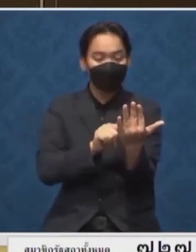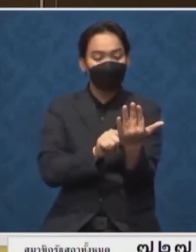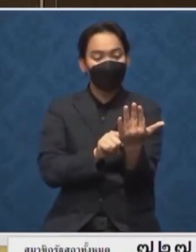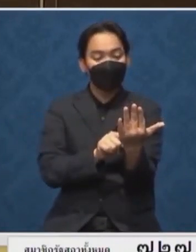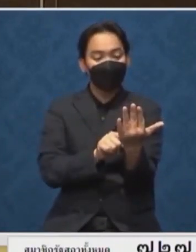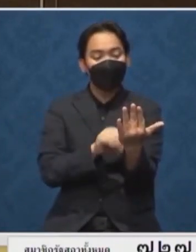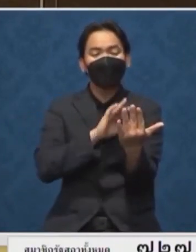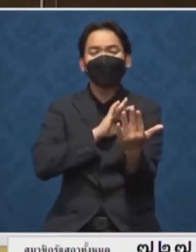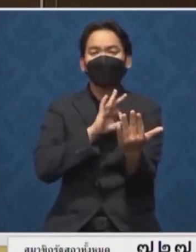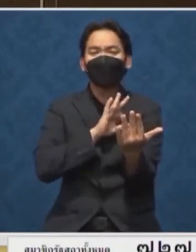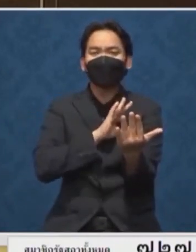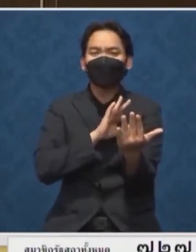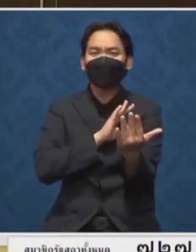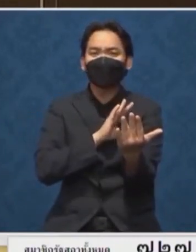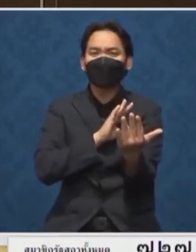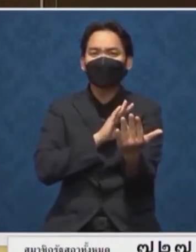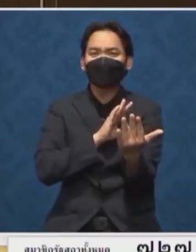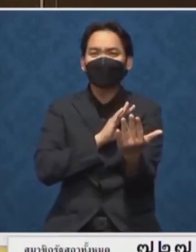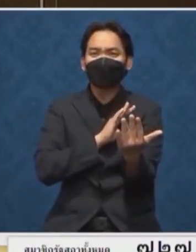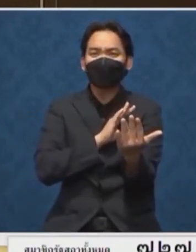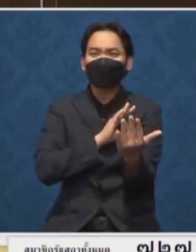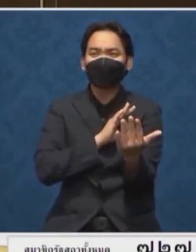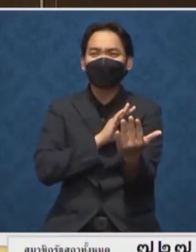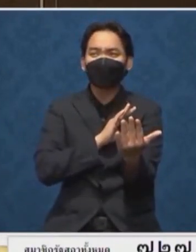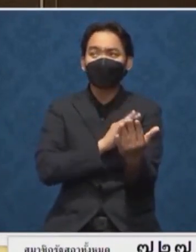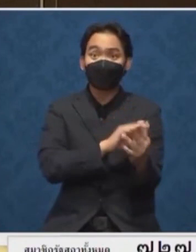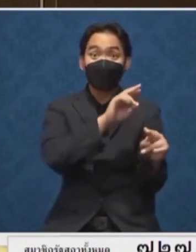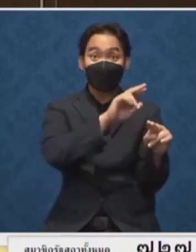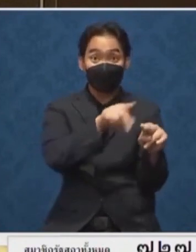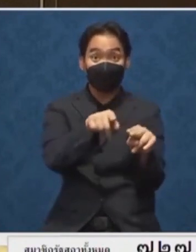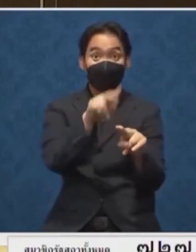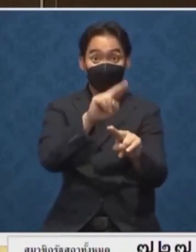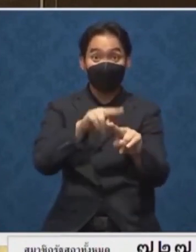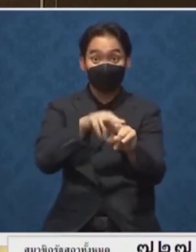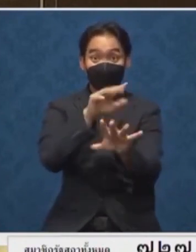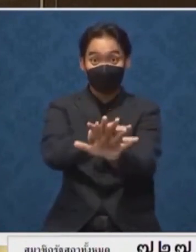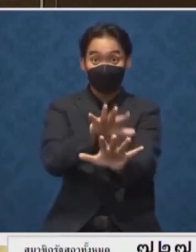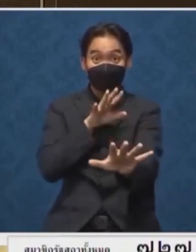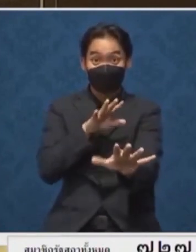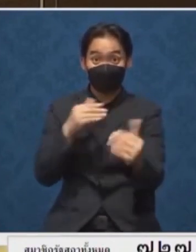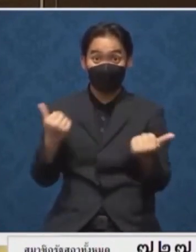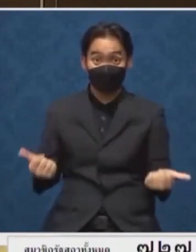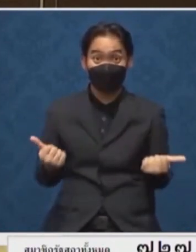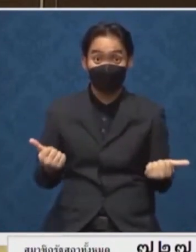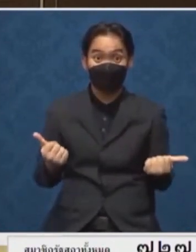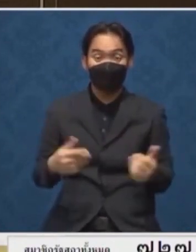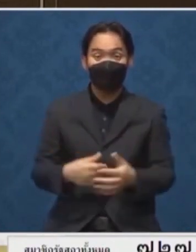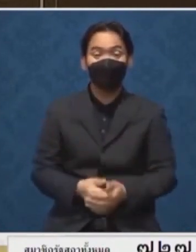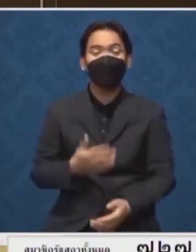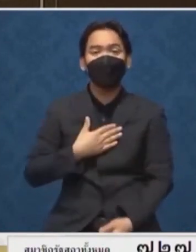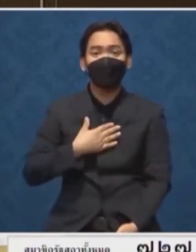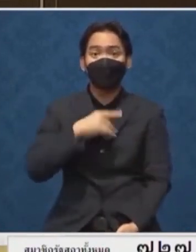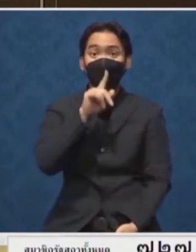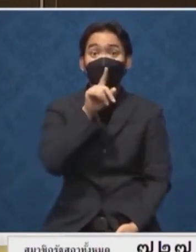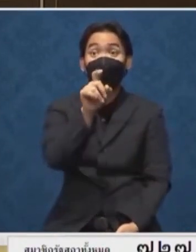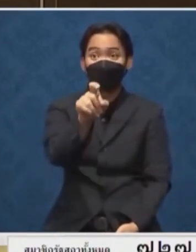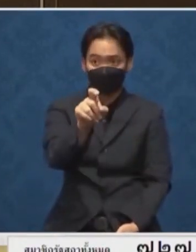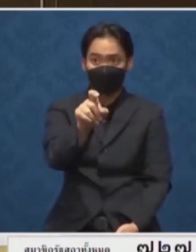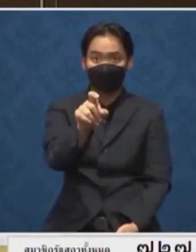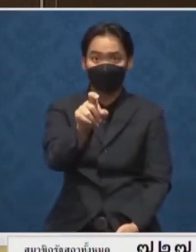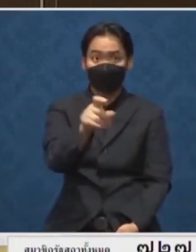ที่เป็นองค์ประชุมนะครับจึงขอเรียนถามท่านสมาชิกก่อนนะครับว่ามีท่าน